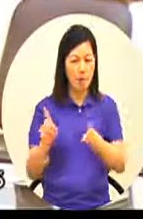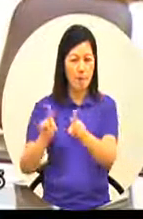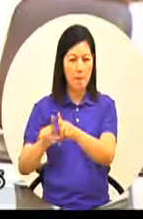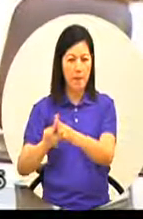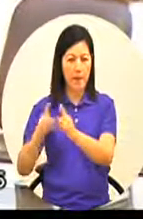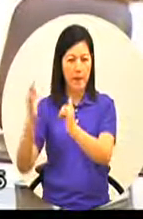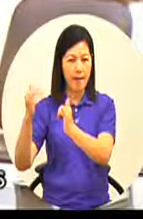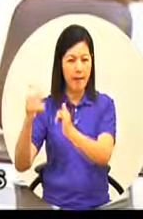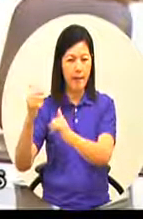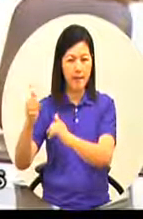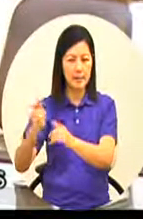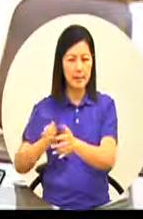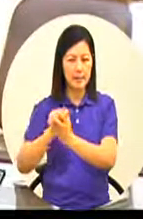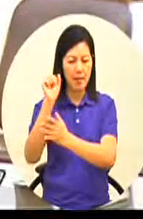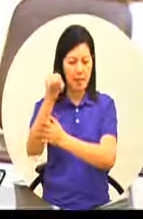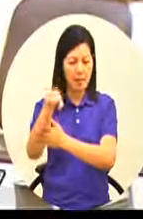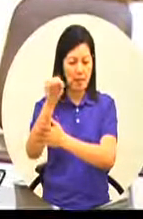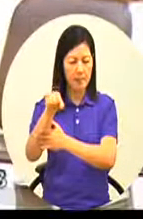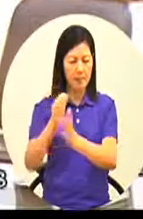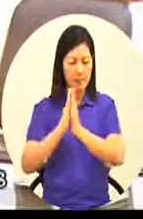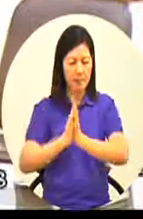不用行拜礼，